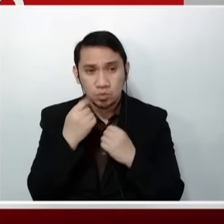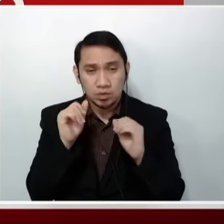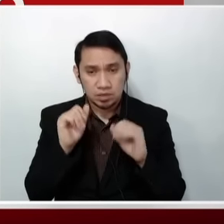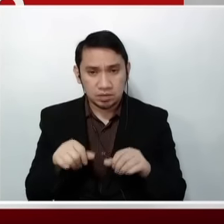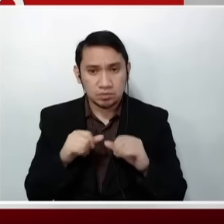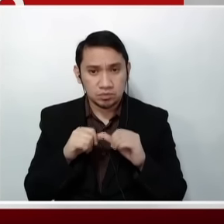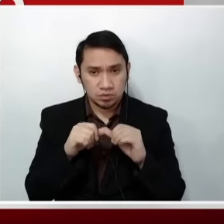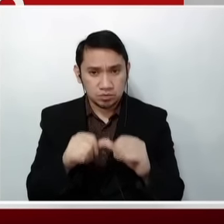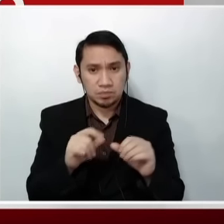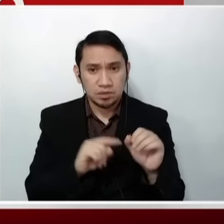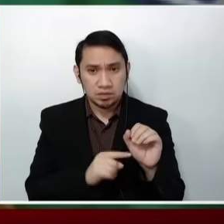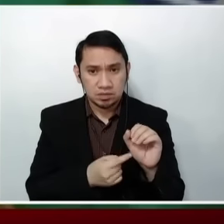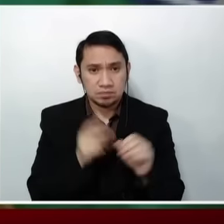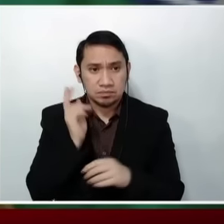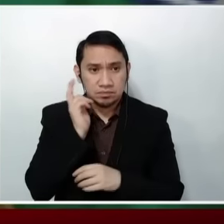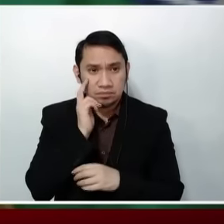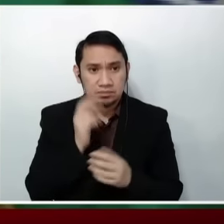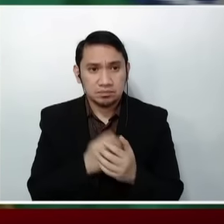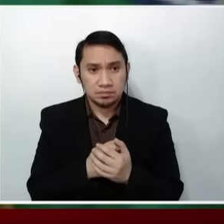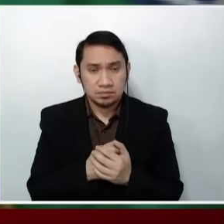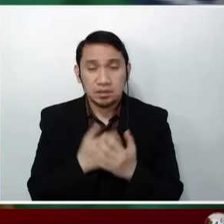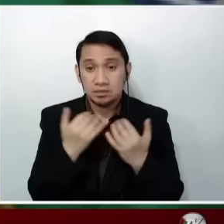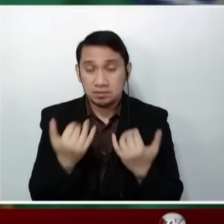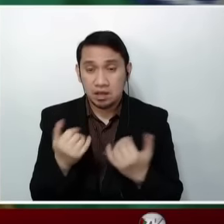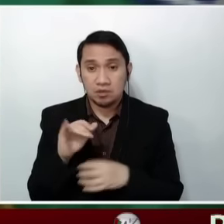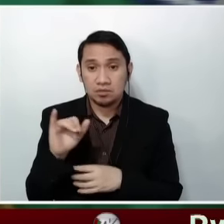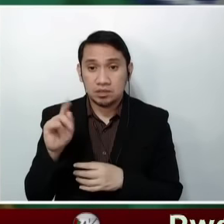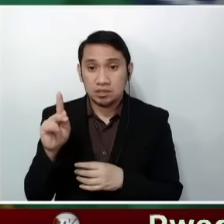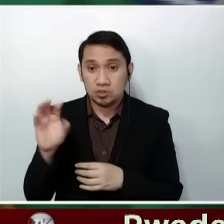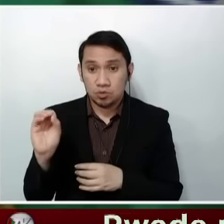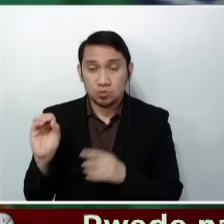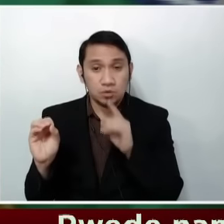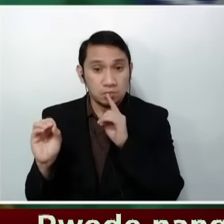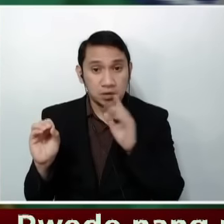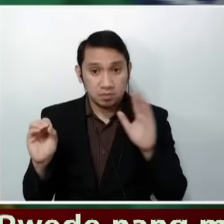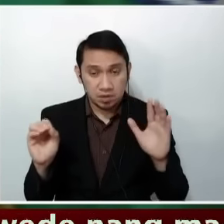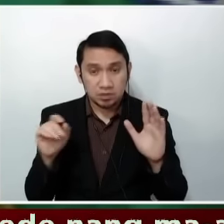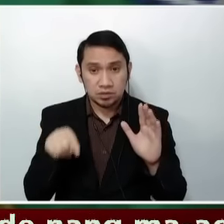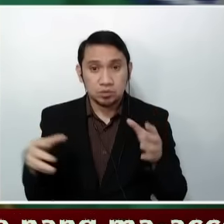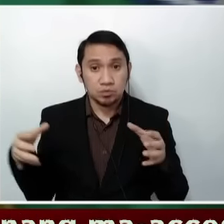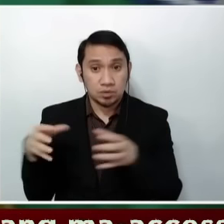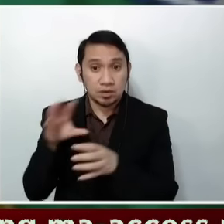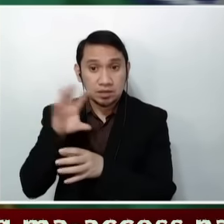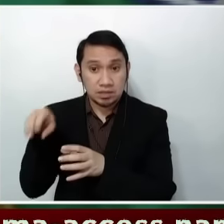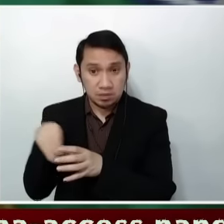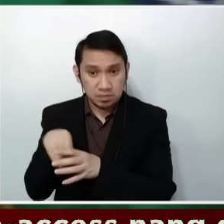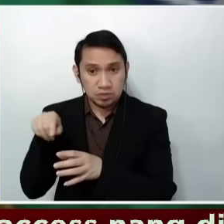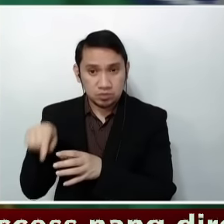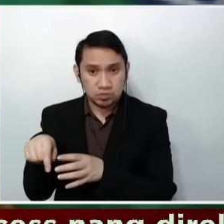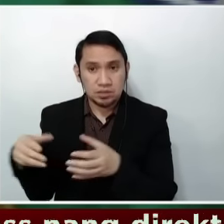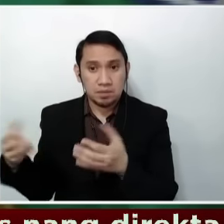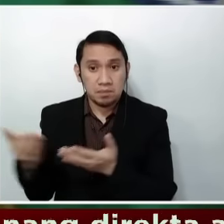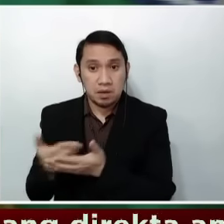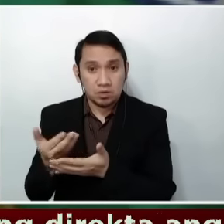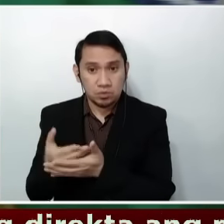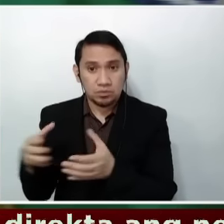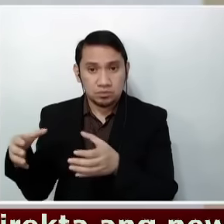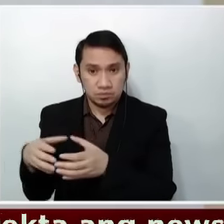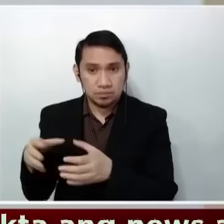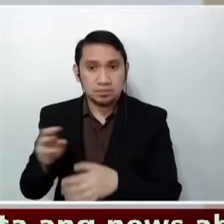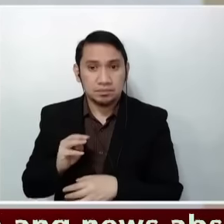ang nasimulan ng Pangulo. Samantala, na unsyami ang panunumpa sa Aksyon Demokratiko ni Manila Mayor Isko Moreno bilang